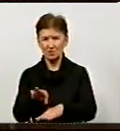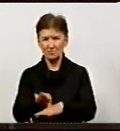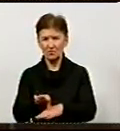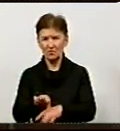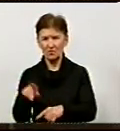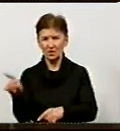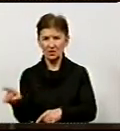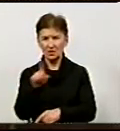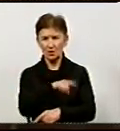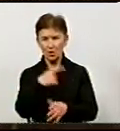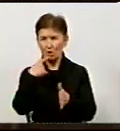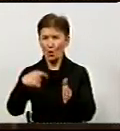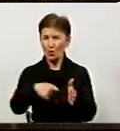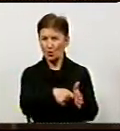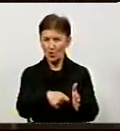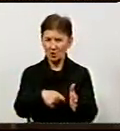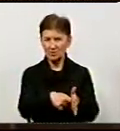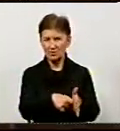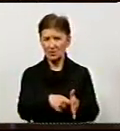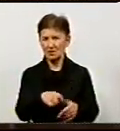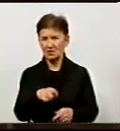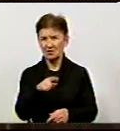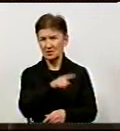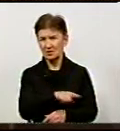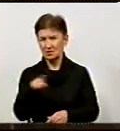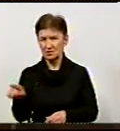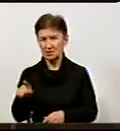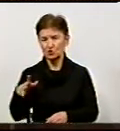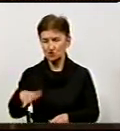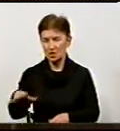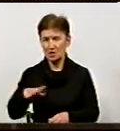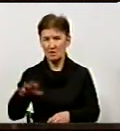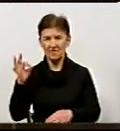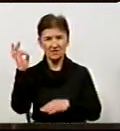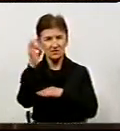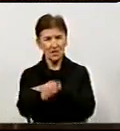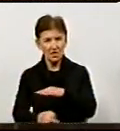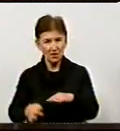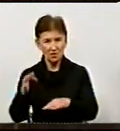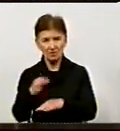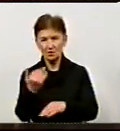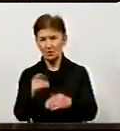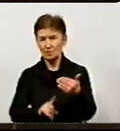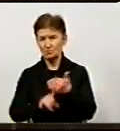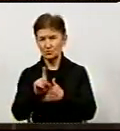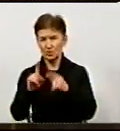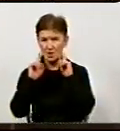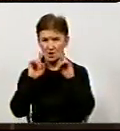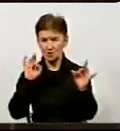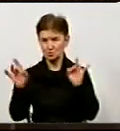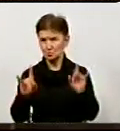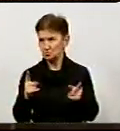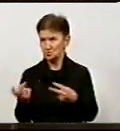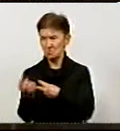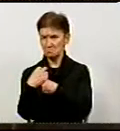його кормили. І він же ж чекав їх цілий день, не дочекався. І він підняв тривогу, чому його